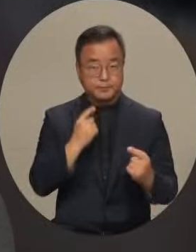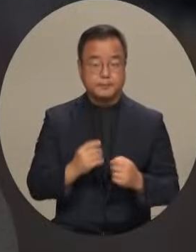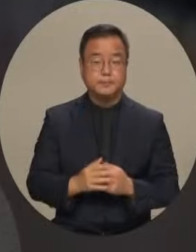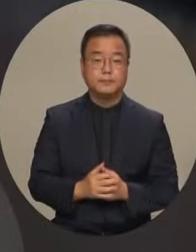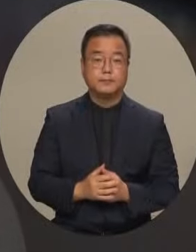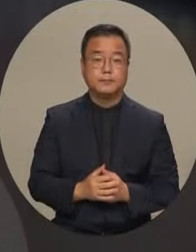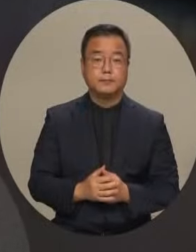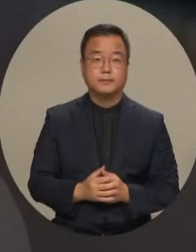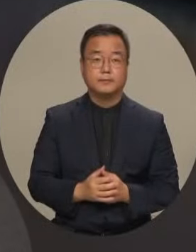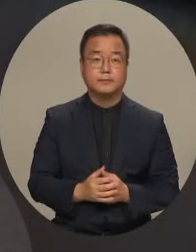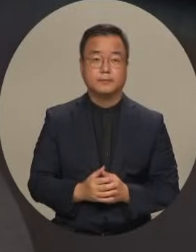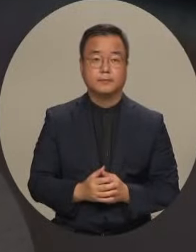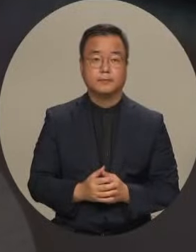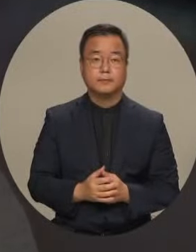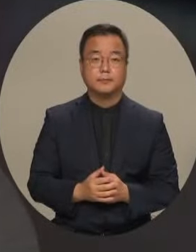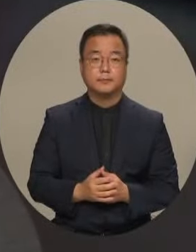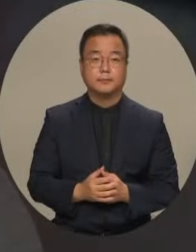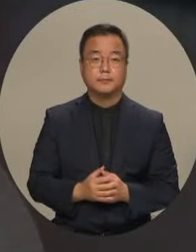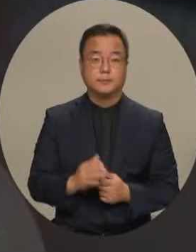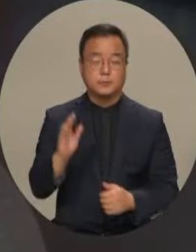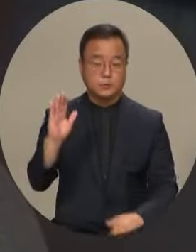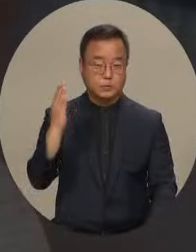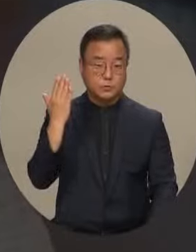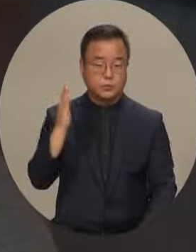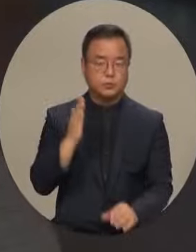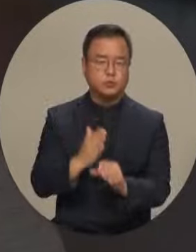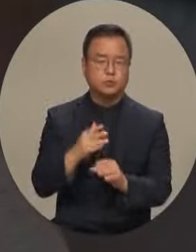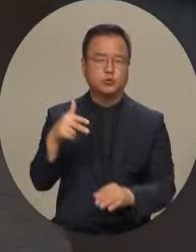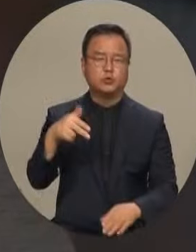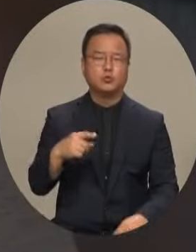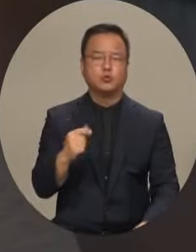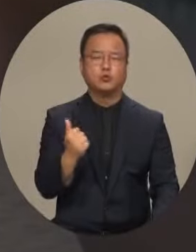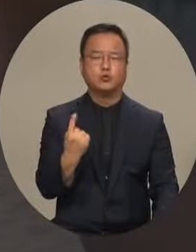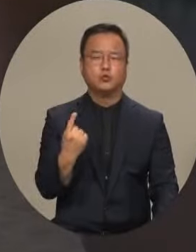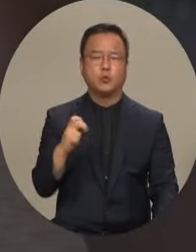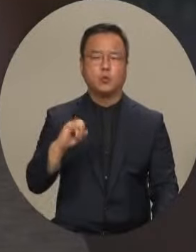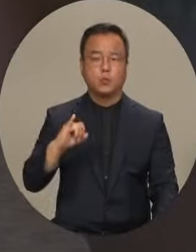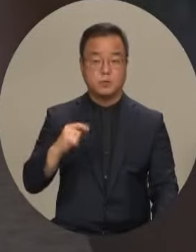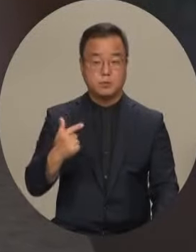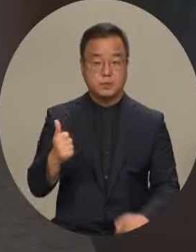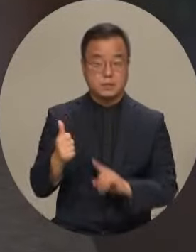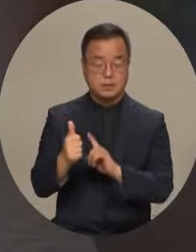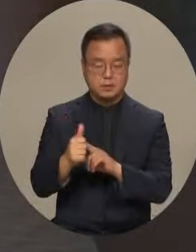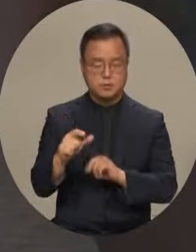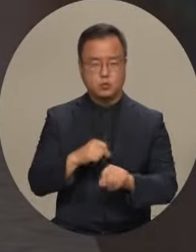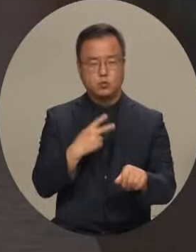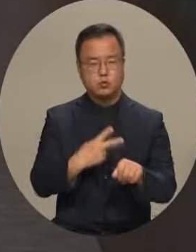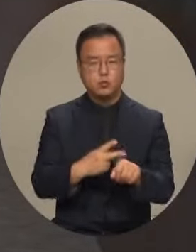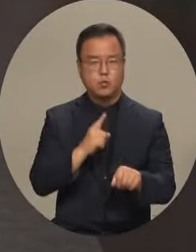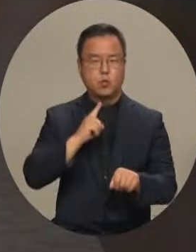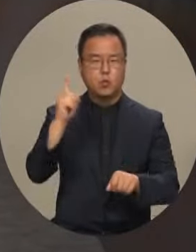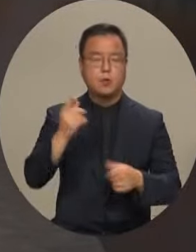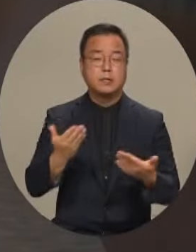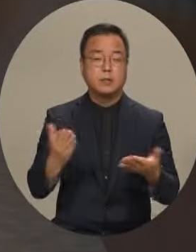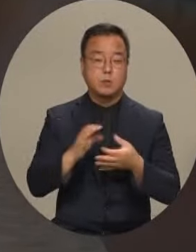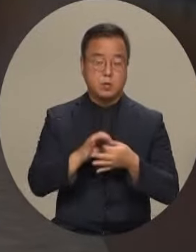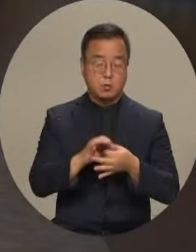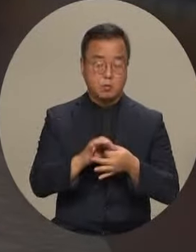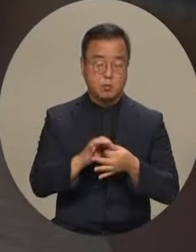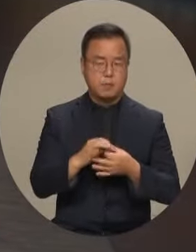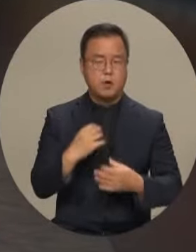안녕하십니까. 네, 최근 이 주호민 씨의 특수교사 고발 사건과 관련해서 조금